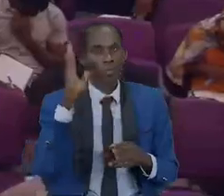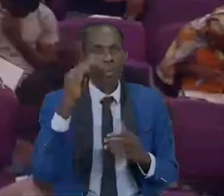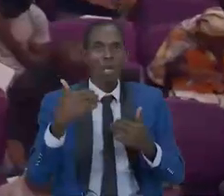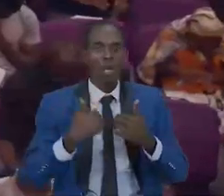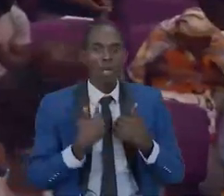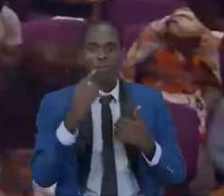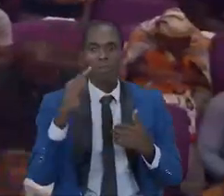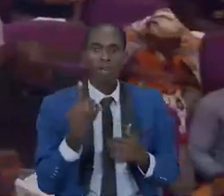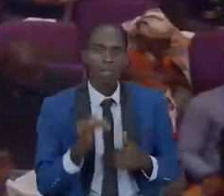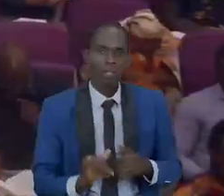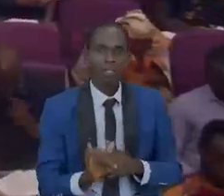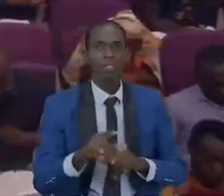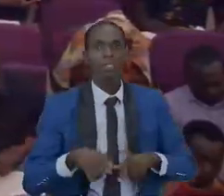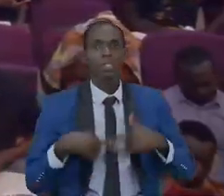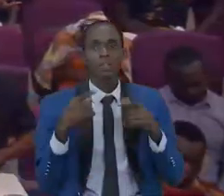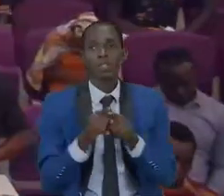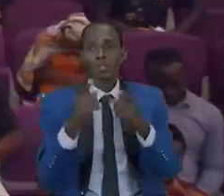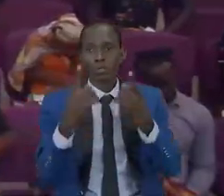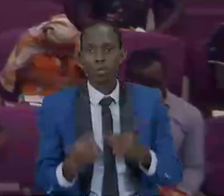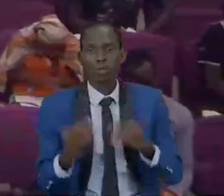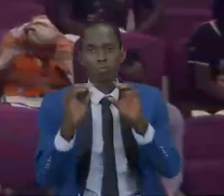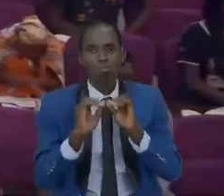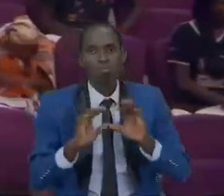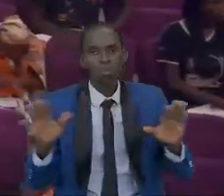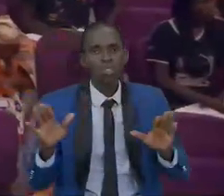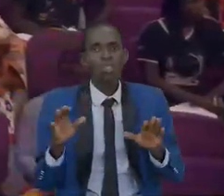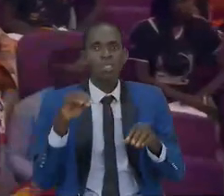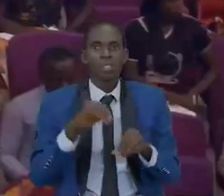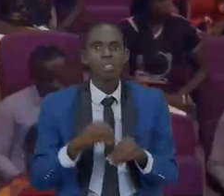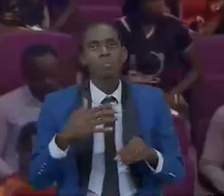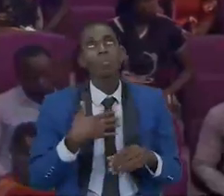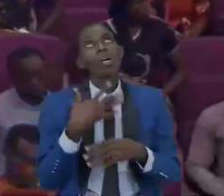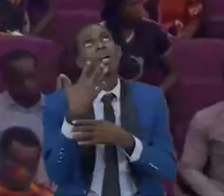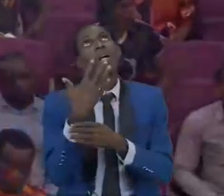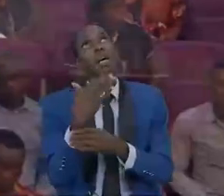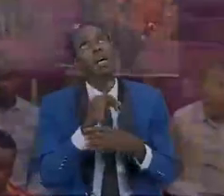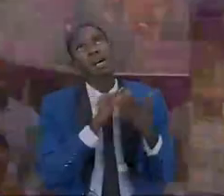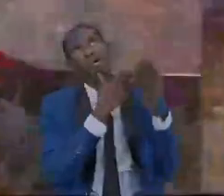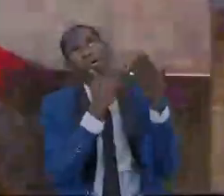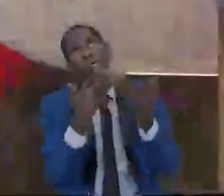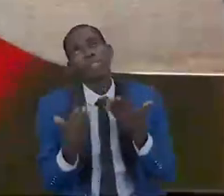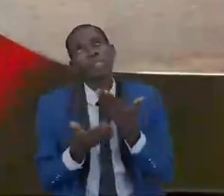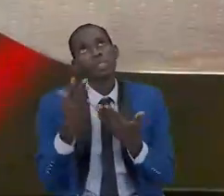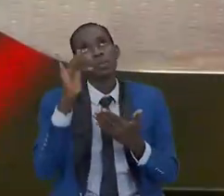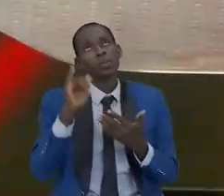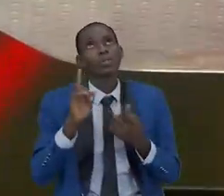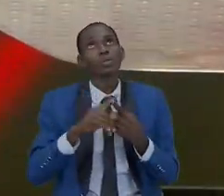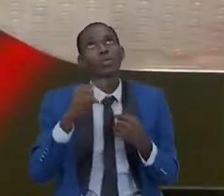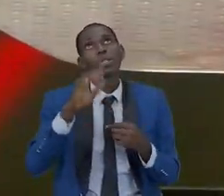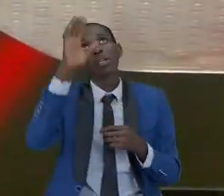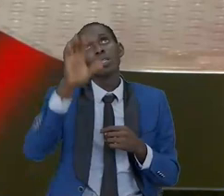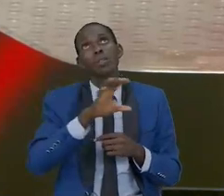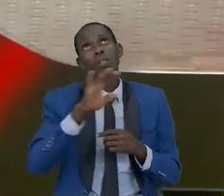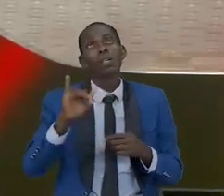et comme vous venez à Christ rien dans je viens sans rien dans mes mains je vis à toi tout